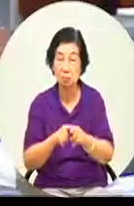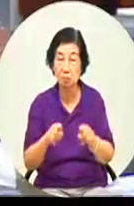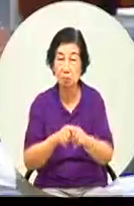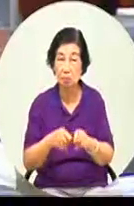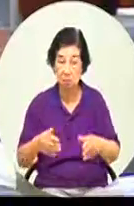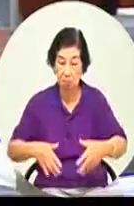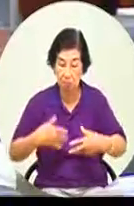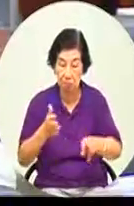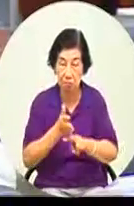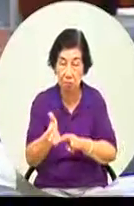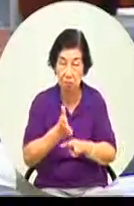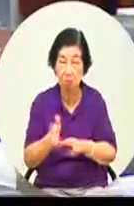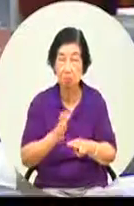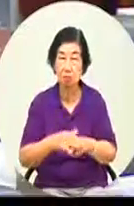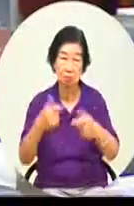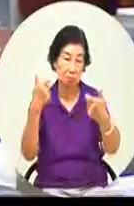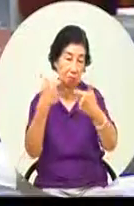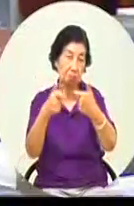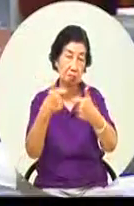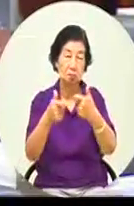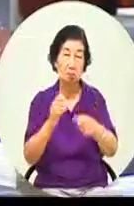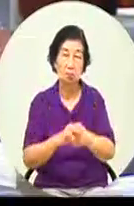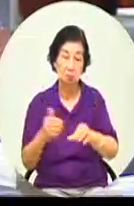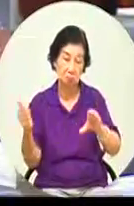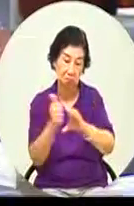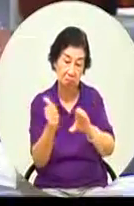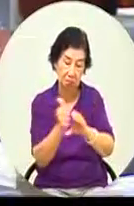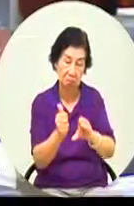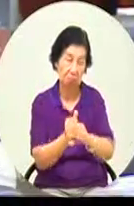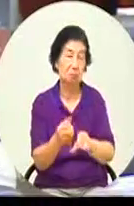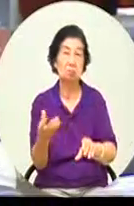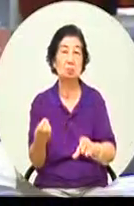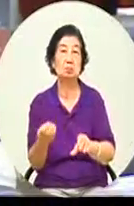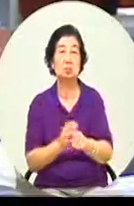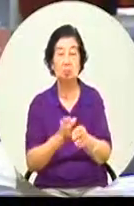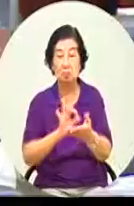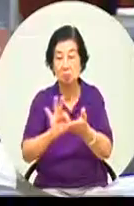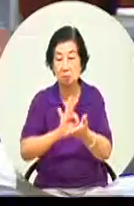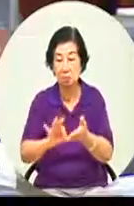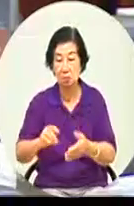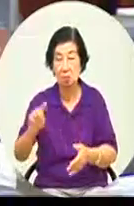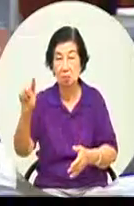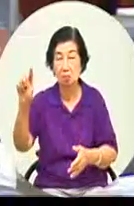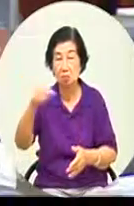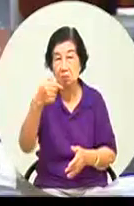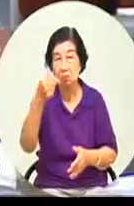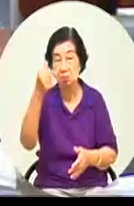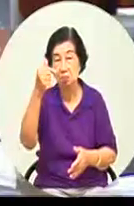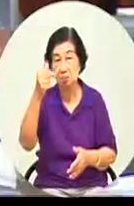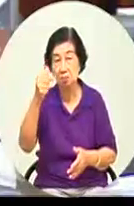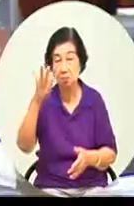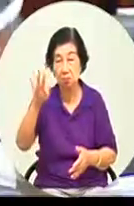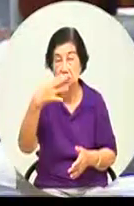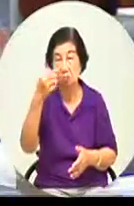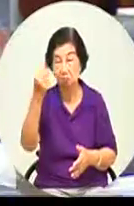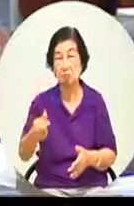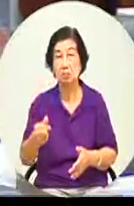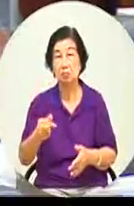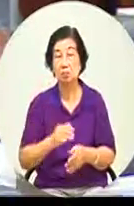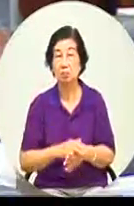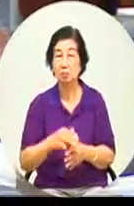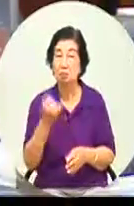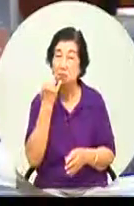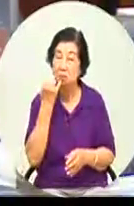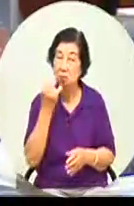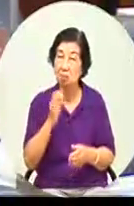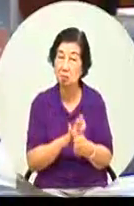变成无人搭乘，无人搭乘哦。你讲开140几亿，不如来开迄220几亿， 互地方会当方